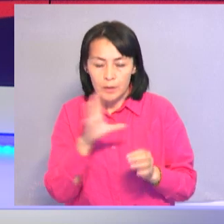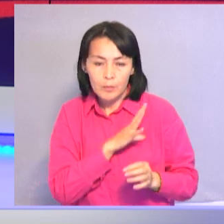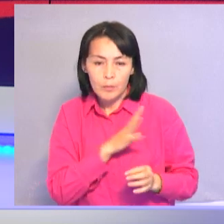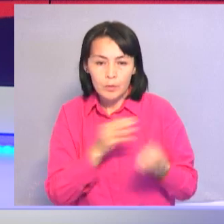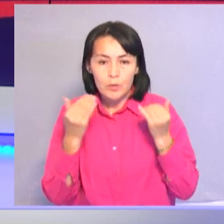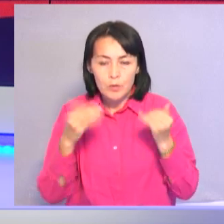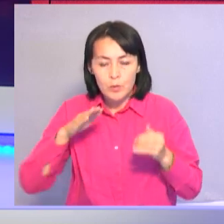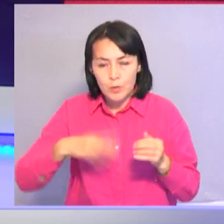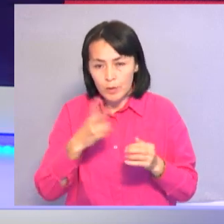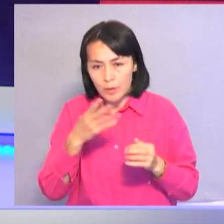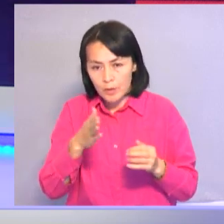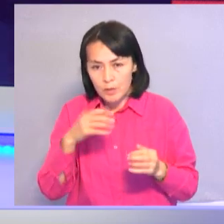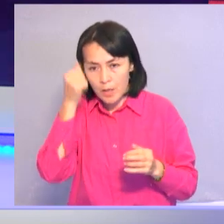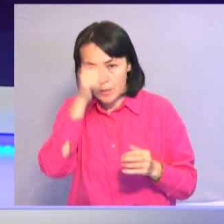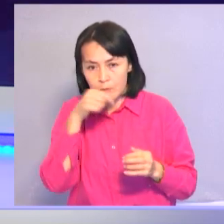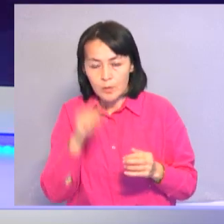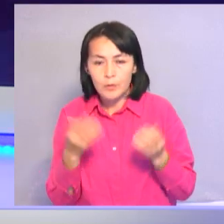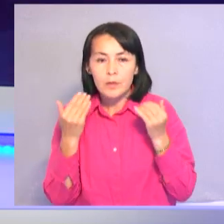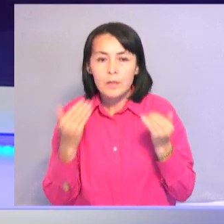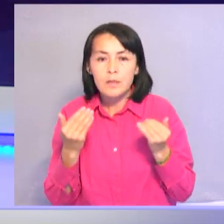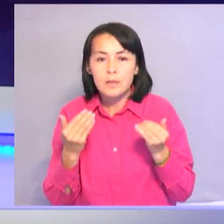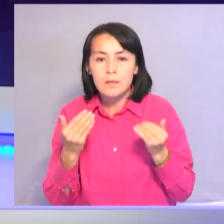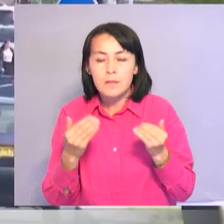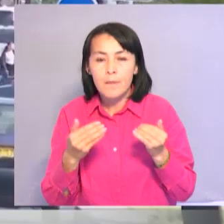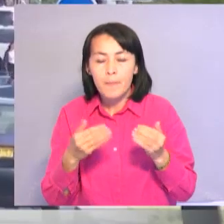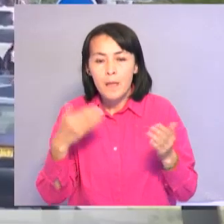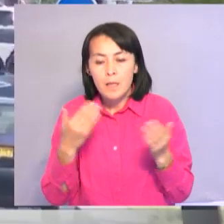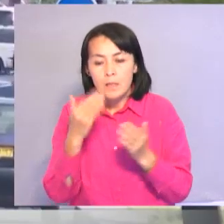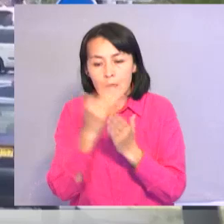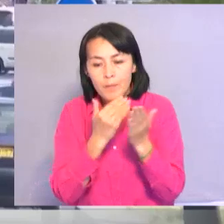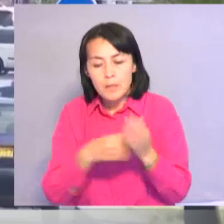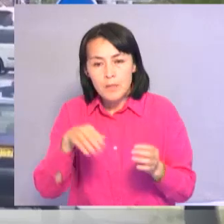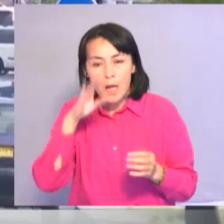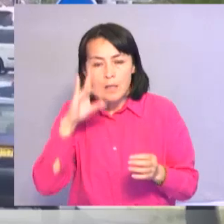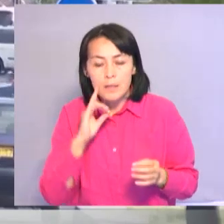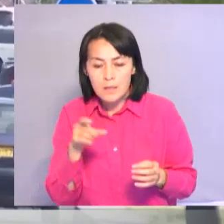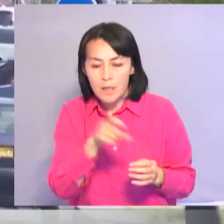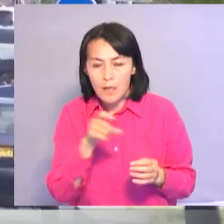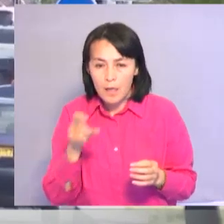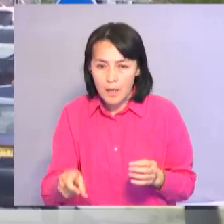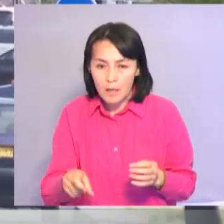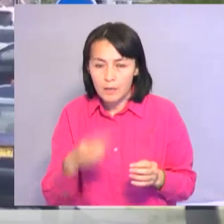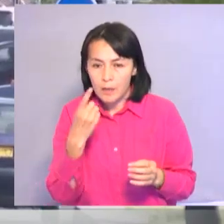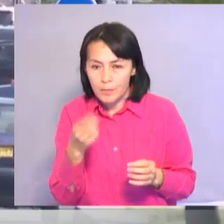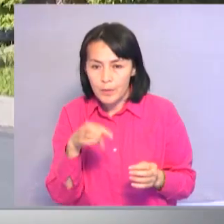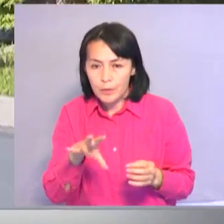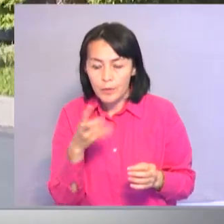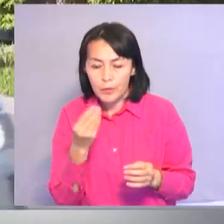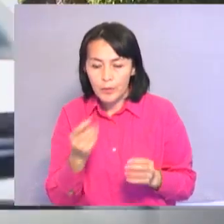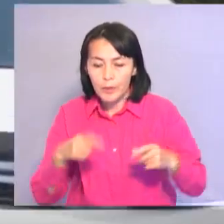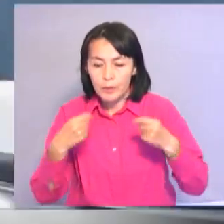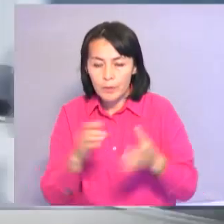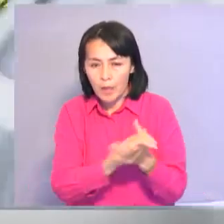өтеді. Соңғы 2,5 жылда оның ішінде олигополиялар тарапынан Қазақстан халқына 1 триллион тенге қайтарылды. Сонымен қатар